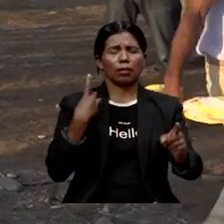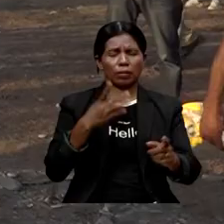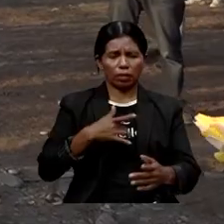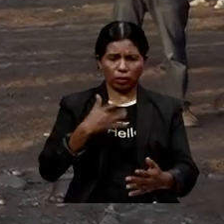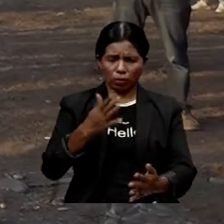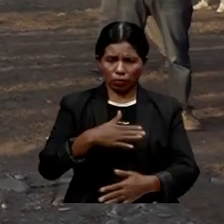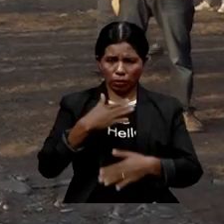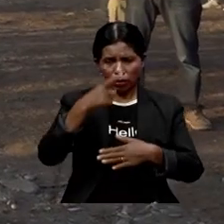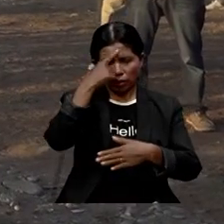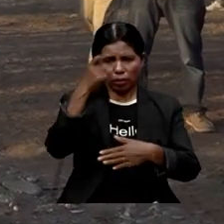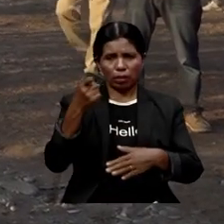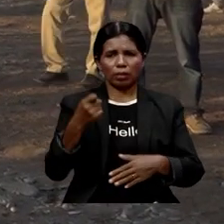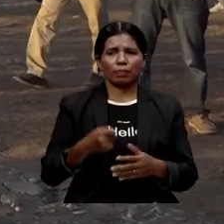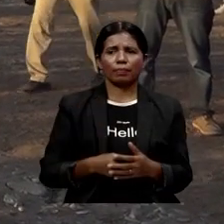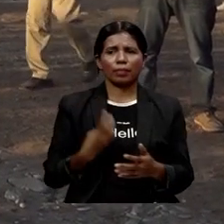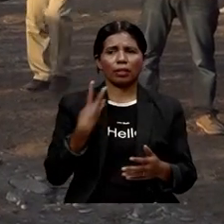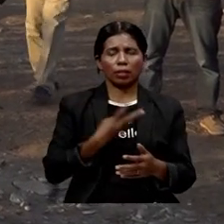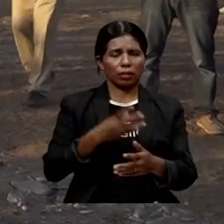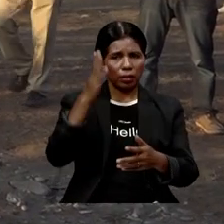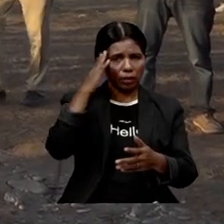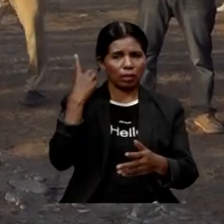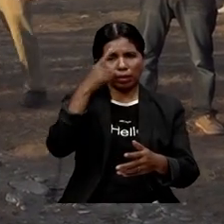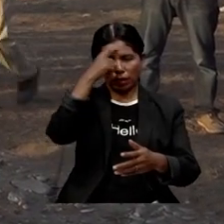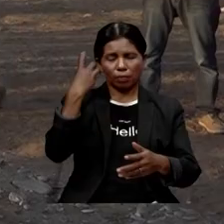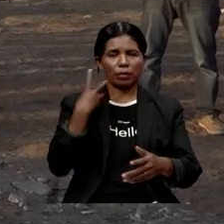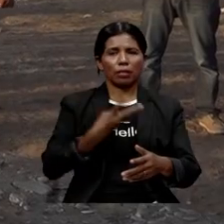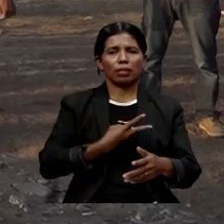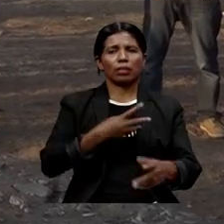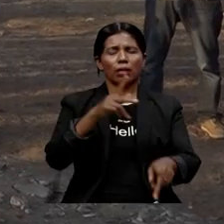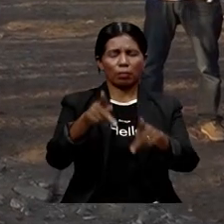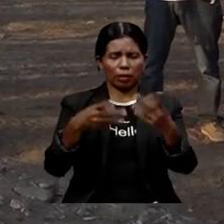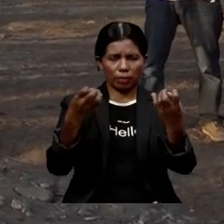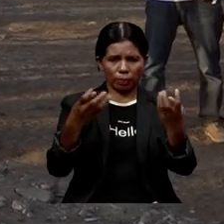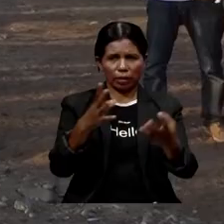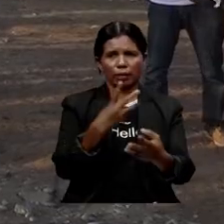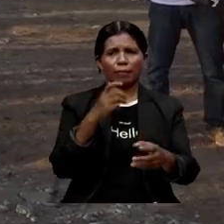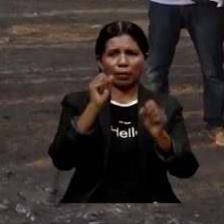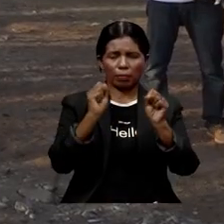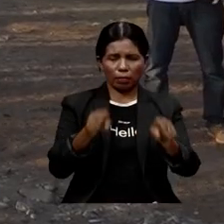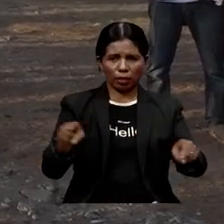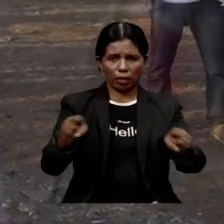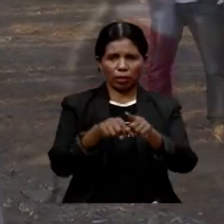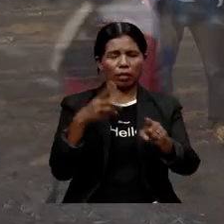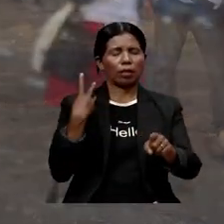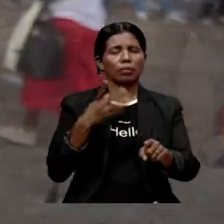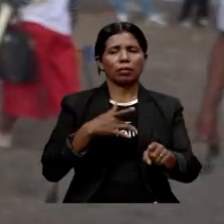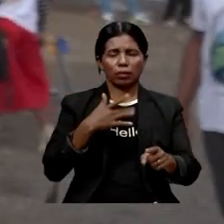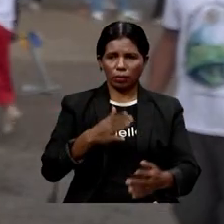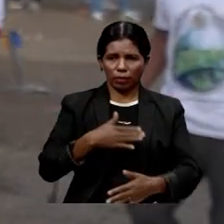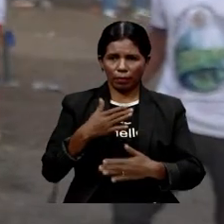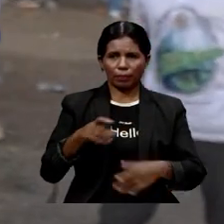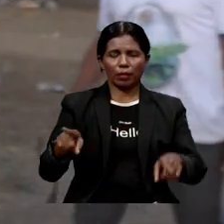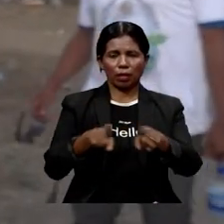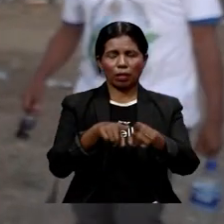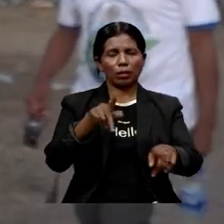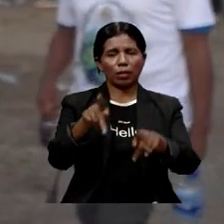tamba ita hatene tamba ita nia serani ne bara kantau bele han sene mo sam sinti contenti mento hau no dar